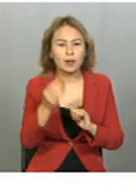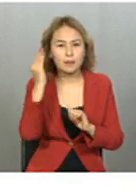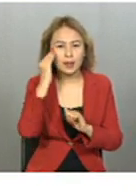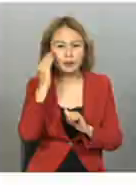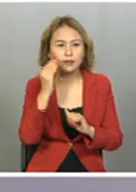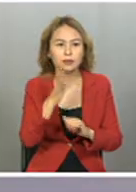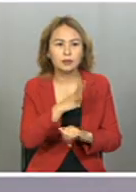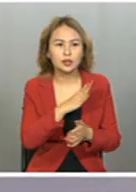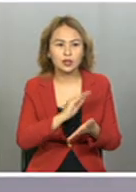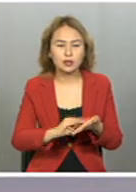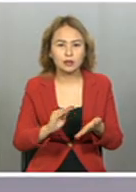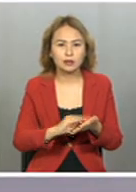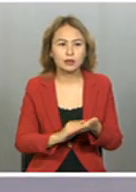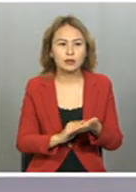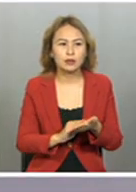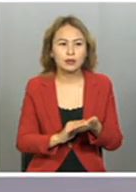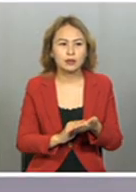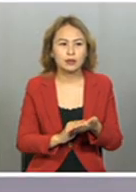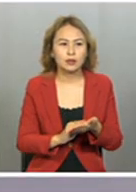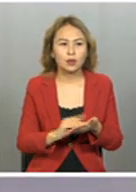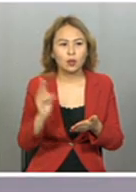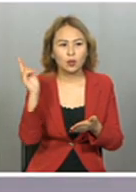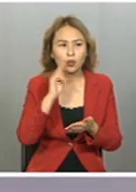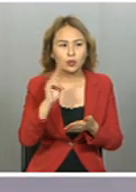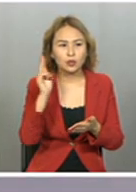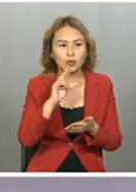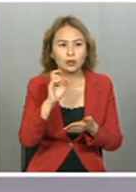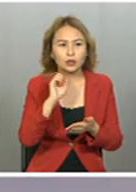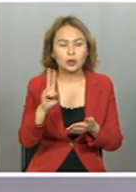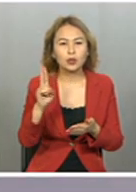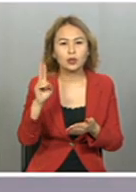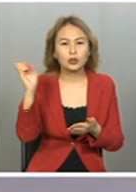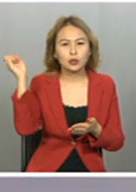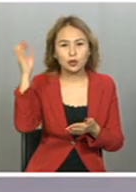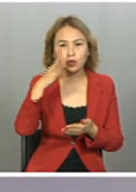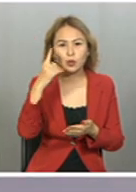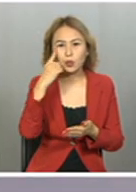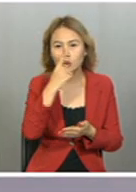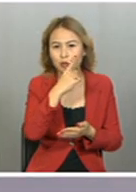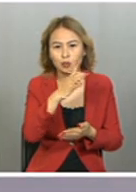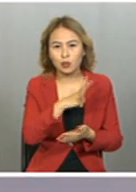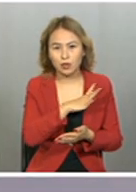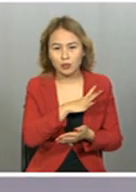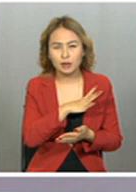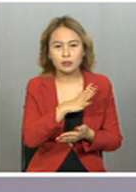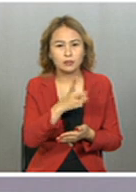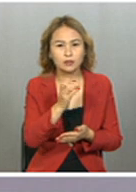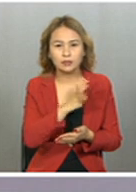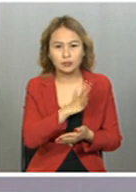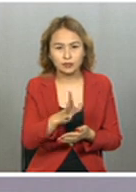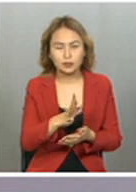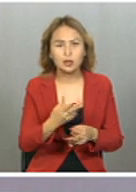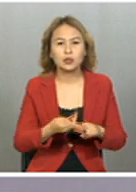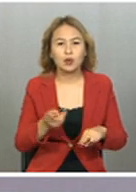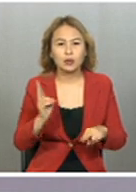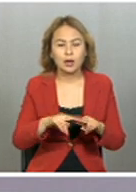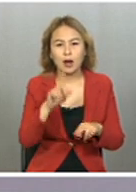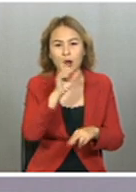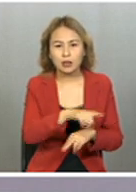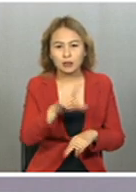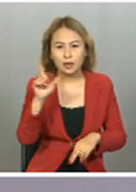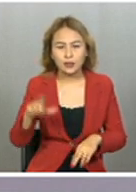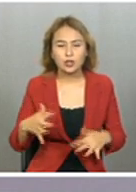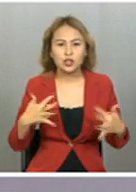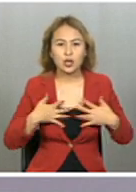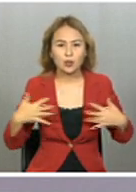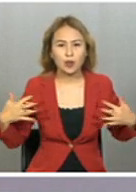екен. Оқушылар, ал күннің көзі бола ма? Әрине жоқ. Адамның, жануардың